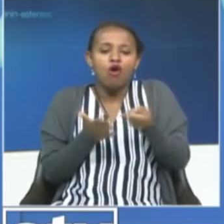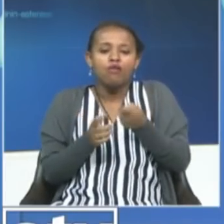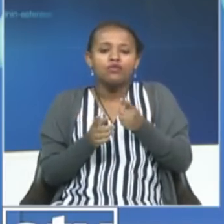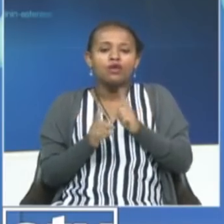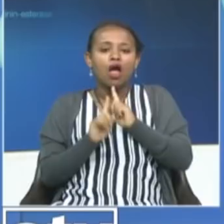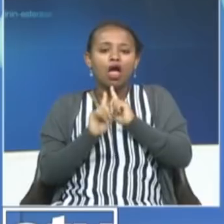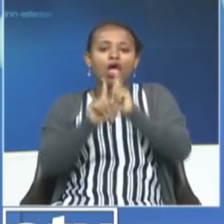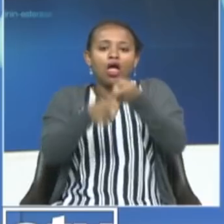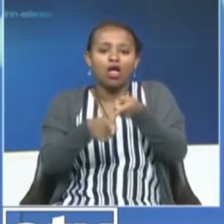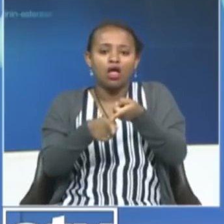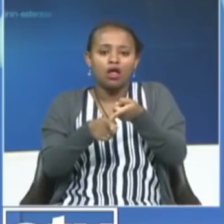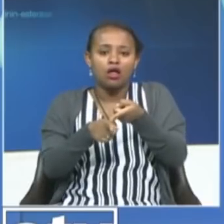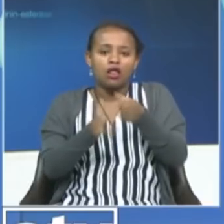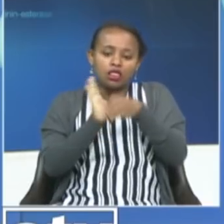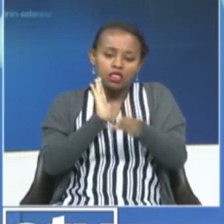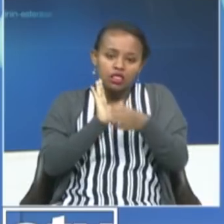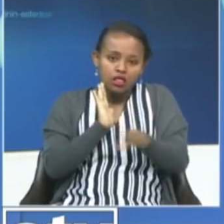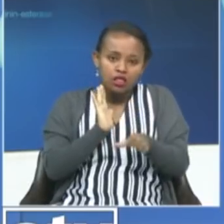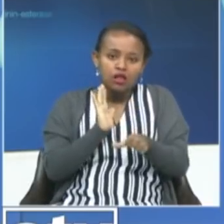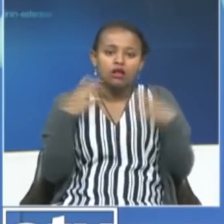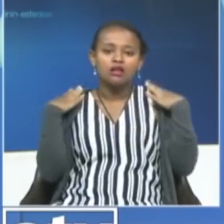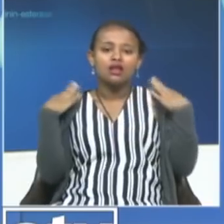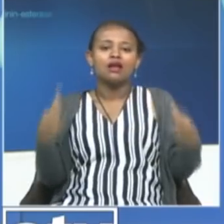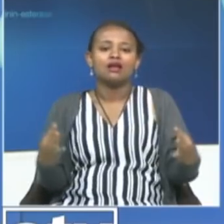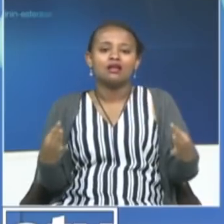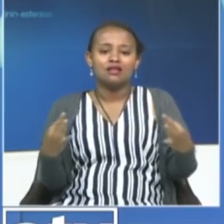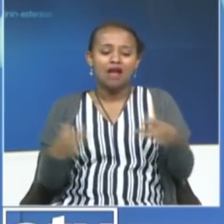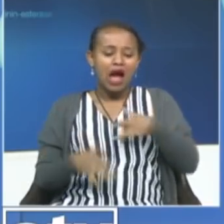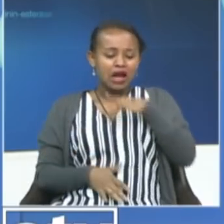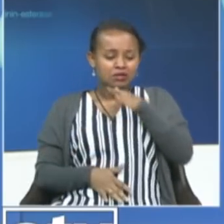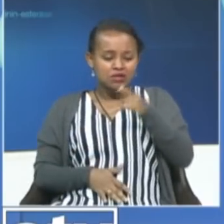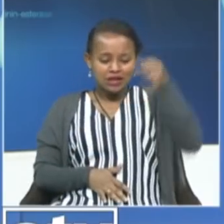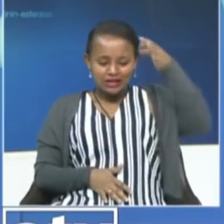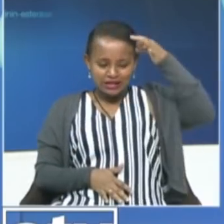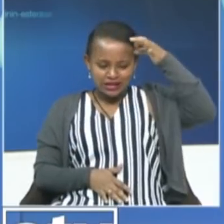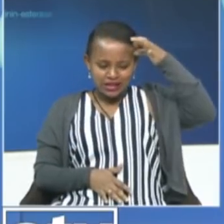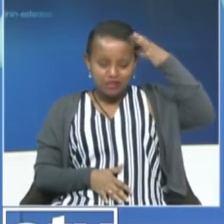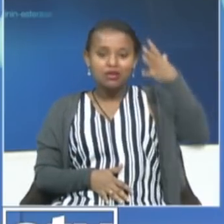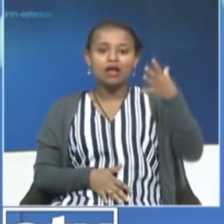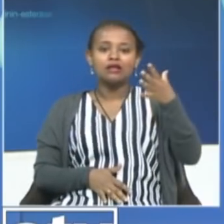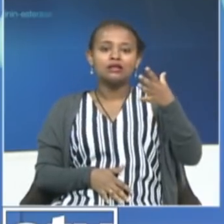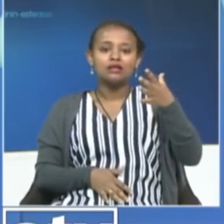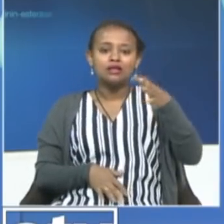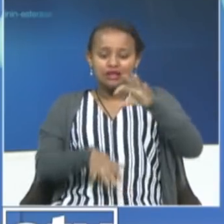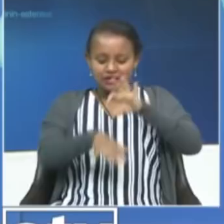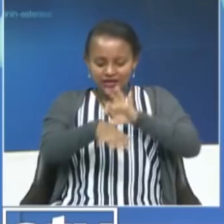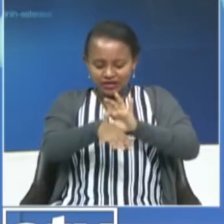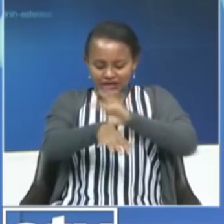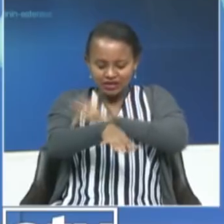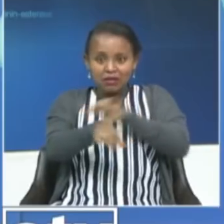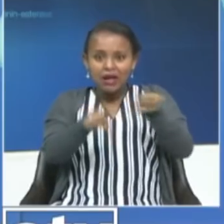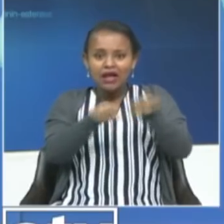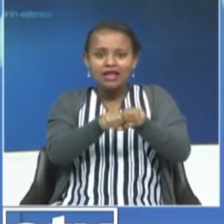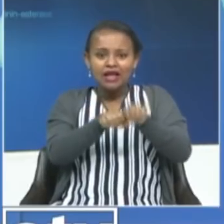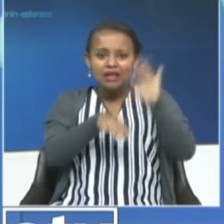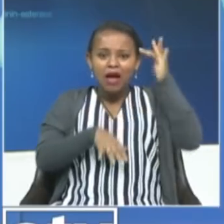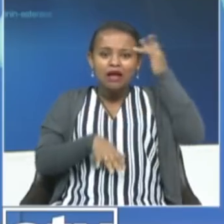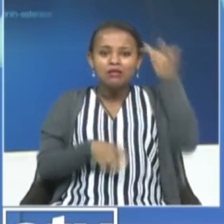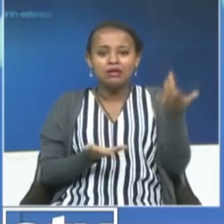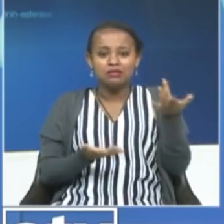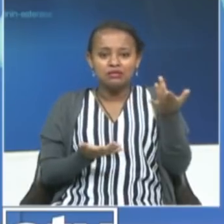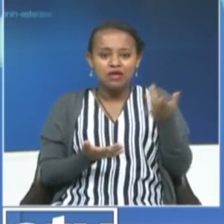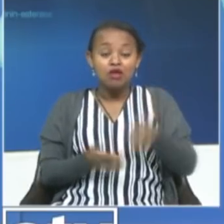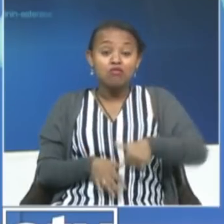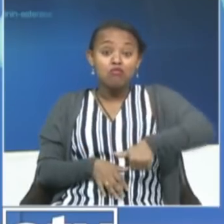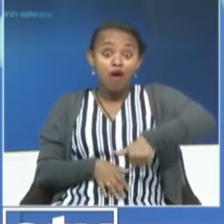ማስመለስ፣ ተቅማጥ፣ ጤንነት አለመሰማት ስሜት፣ ራስ ምታት፣ መገጣጠሚያ ህመም፣ እነዚህ በዋናነት